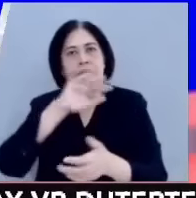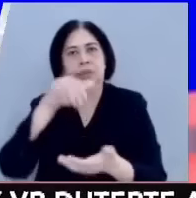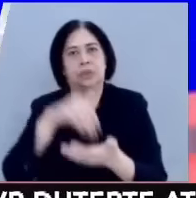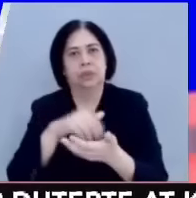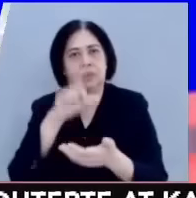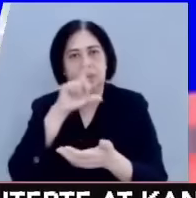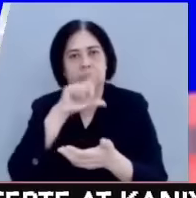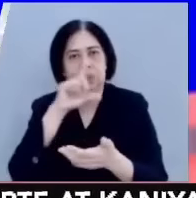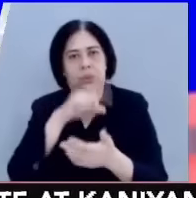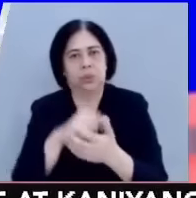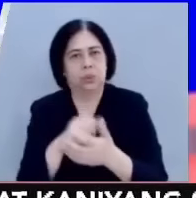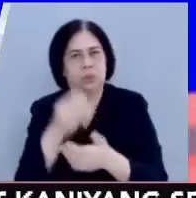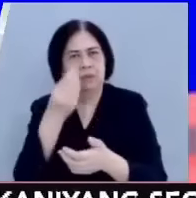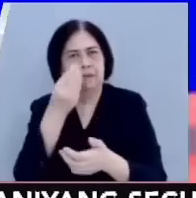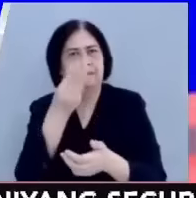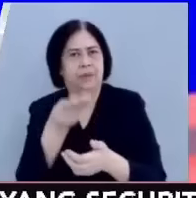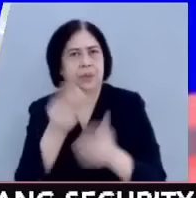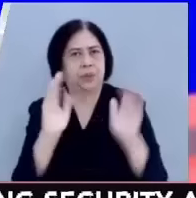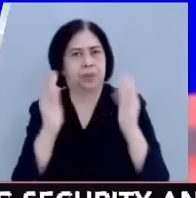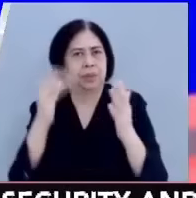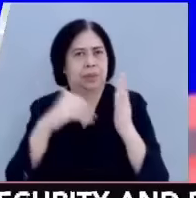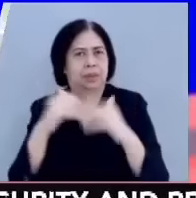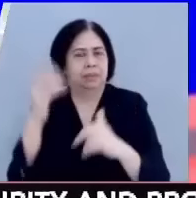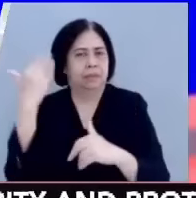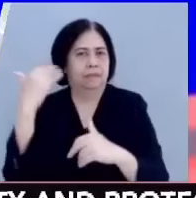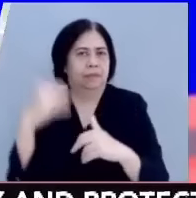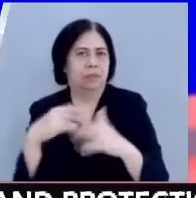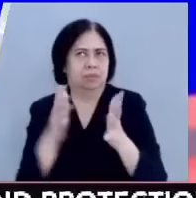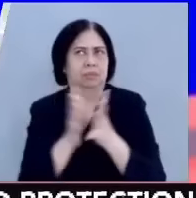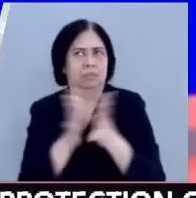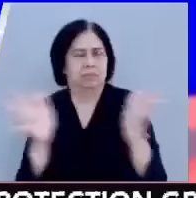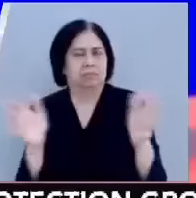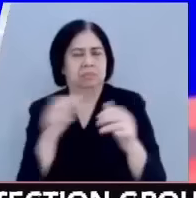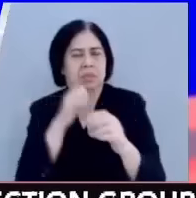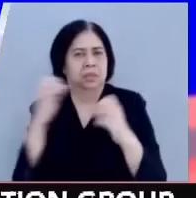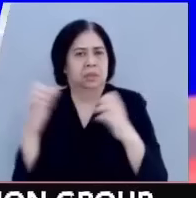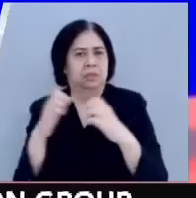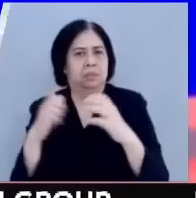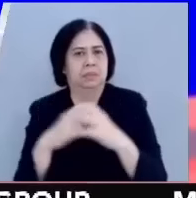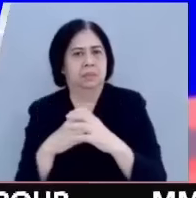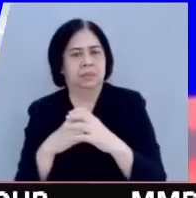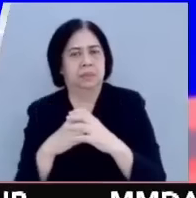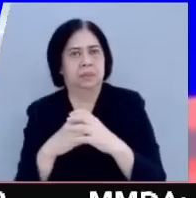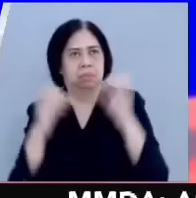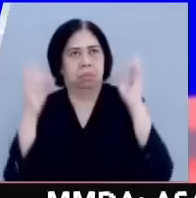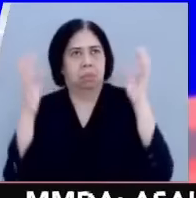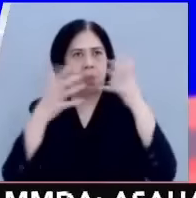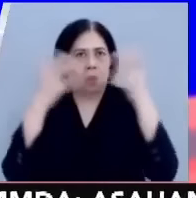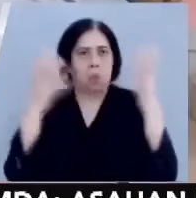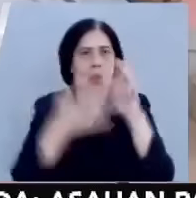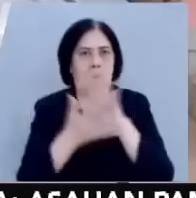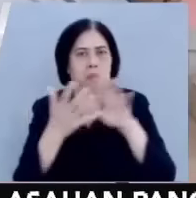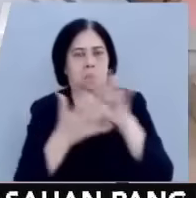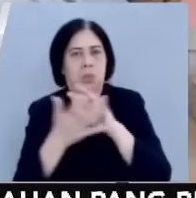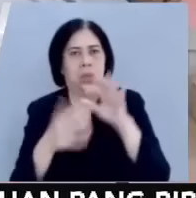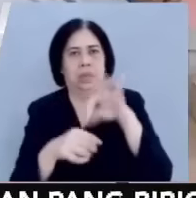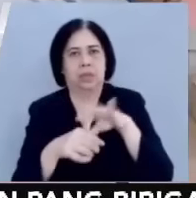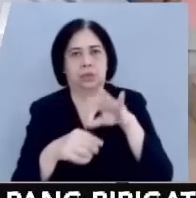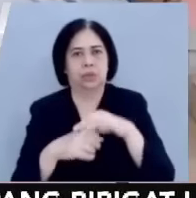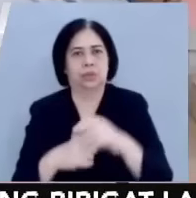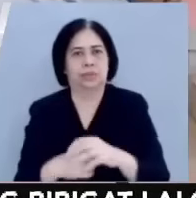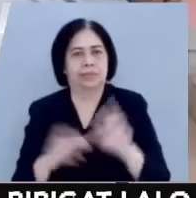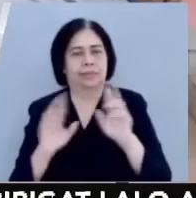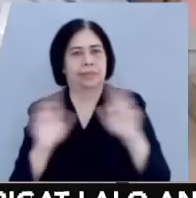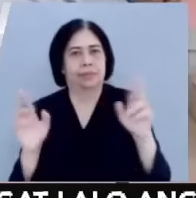Konti na lang k sa dati pero generally We don't expect a ano a violence pangamba po ng m election watch dog